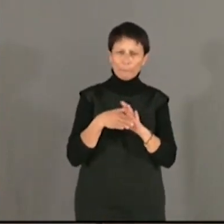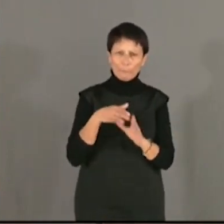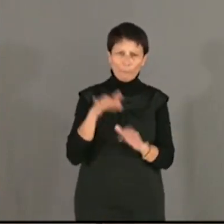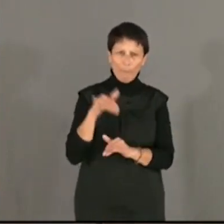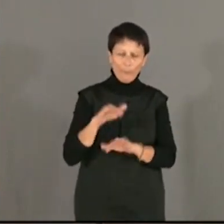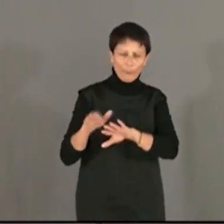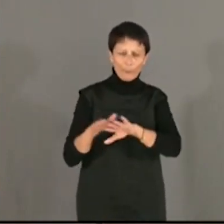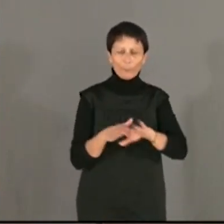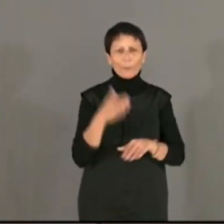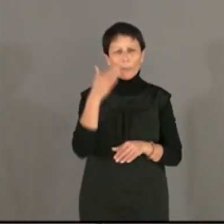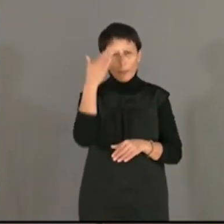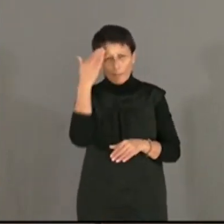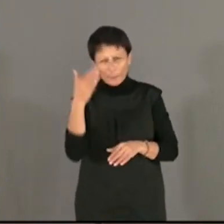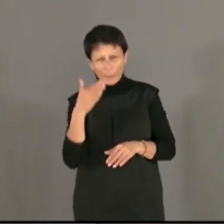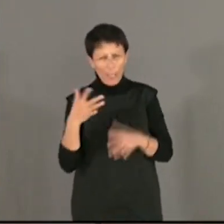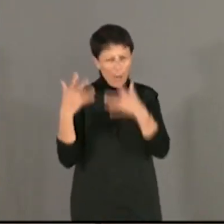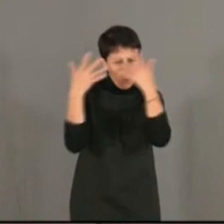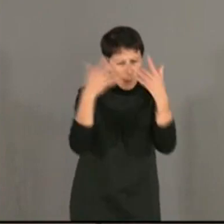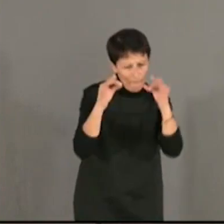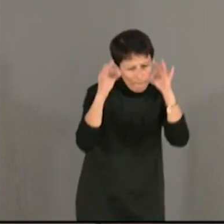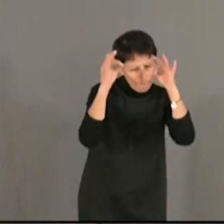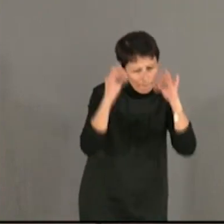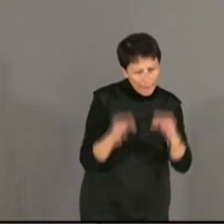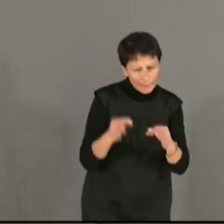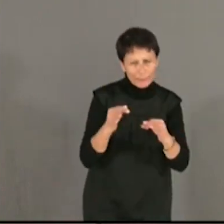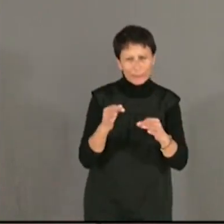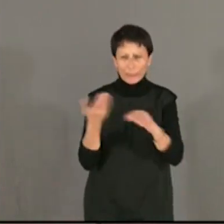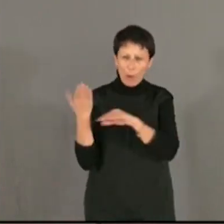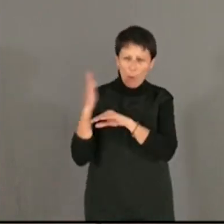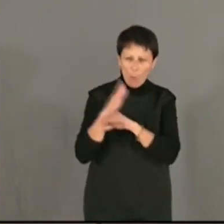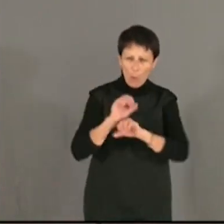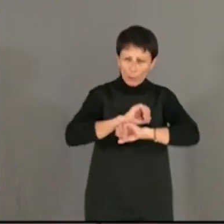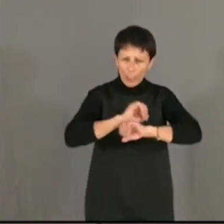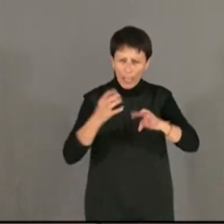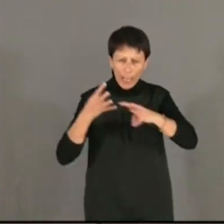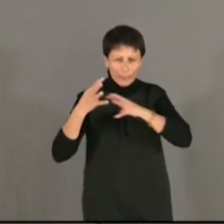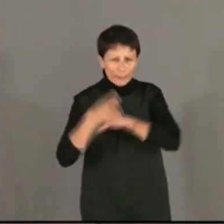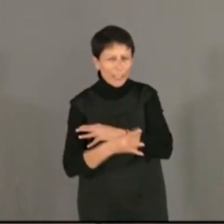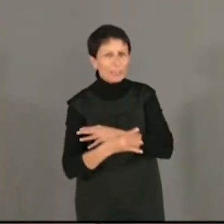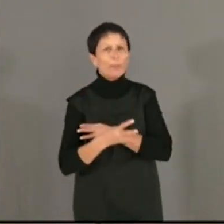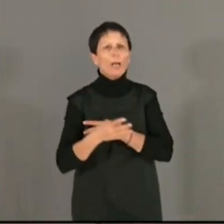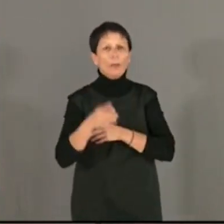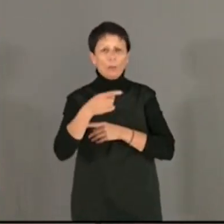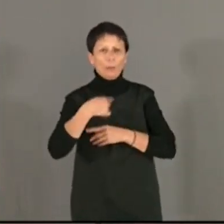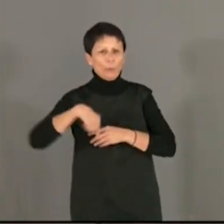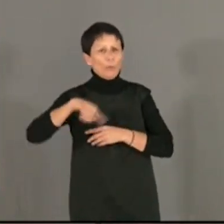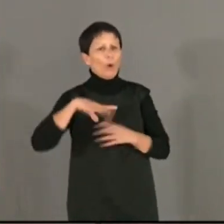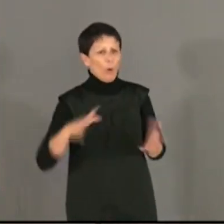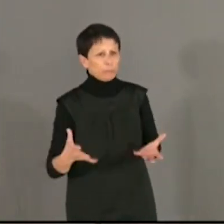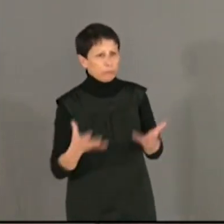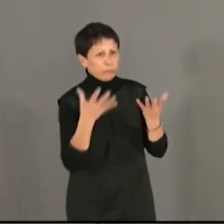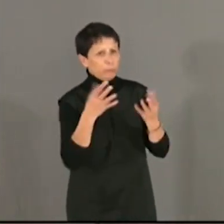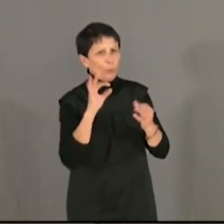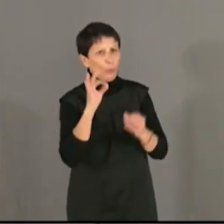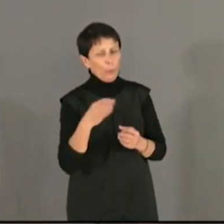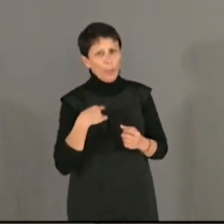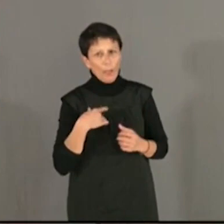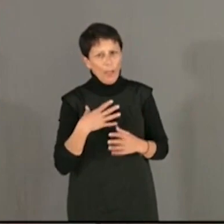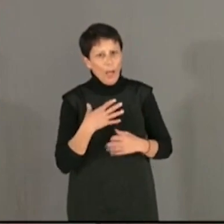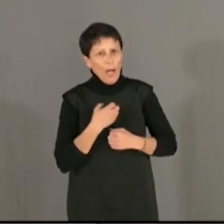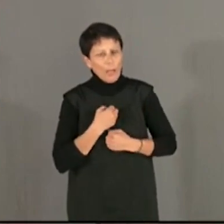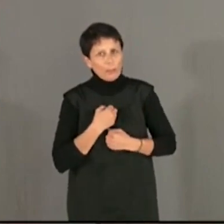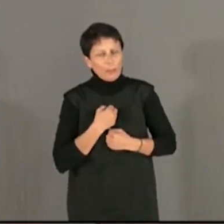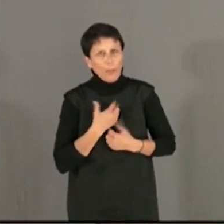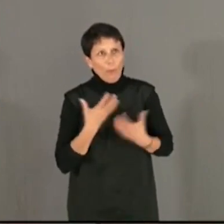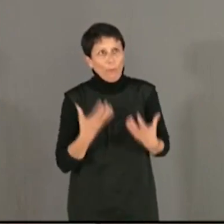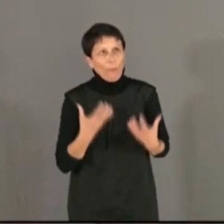si vous mettez en place une transparence dans ce domaine-là, nous ne pouvons que le soutenir. Nous étions et nous restons favorables,